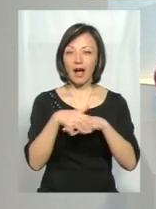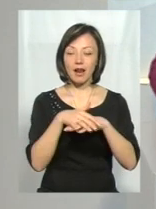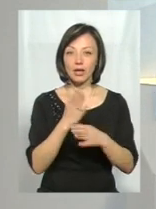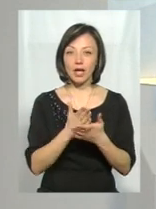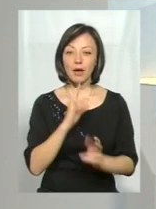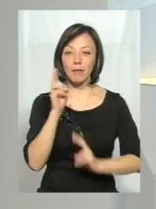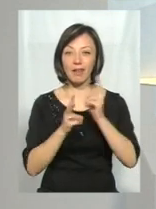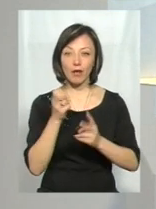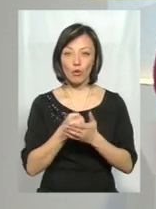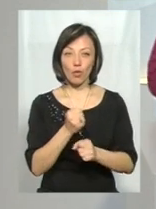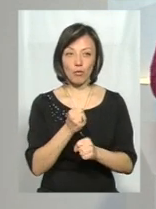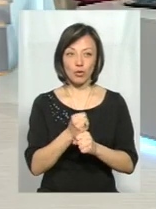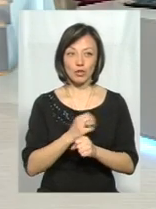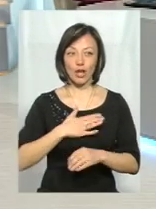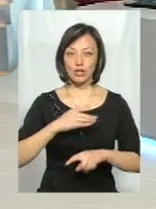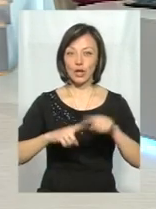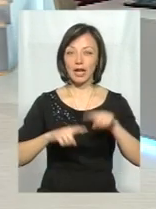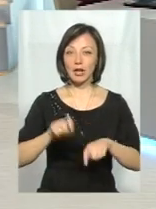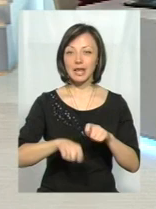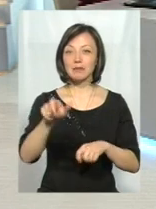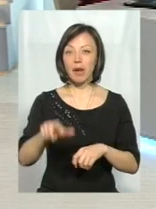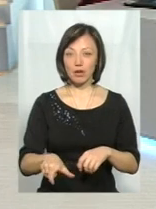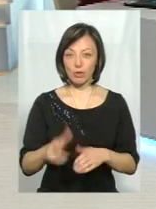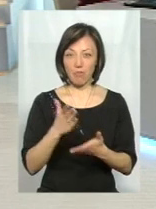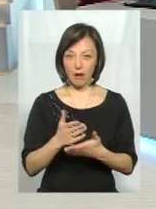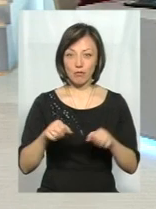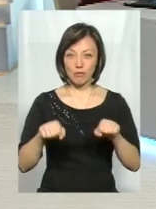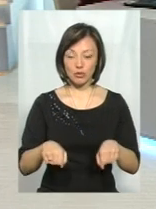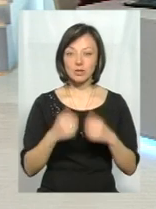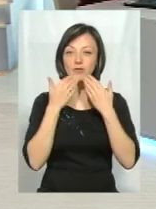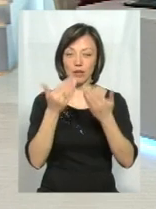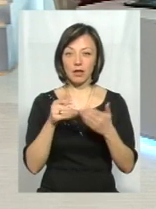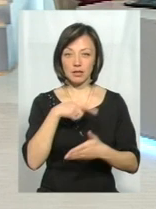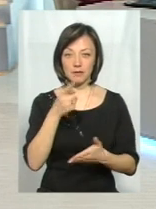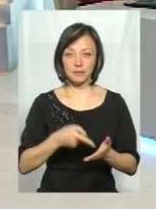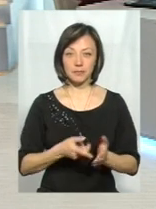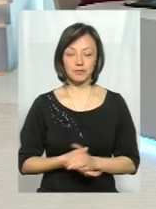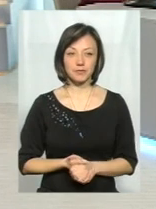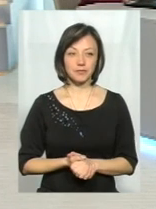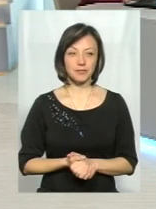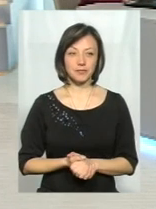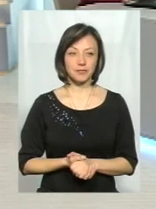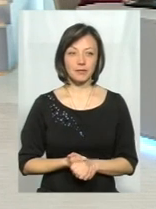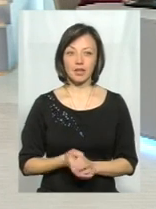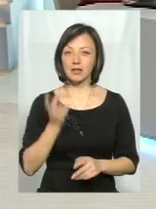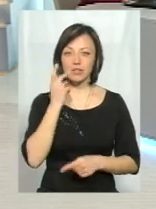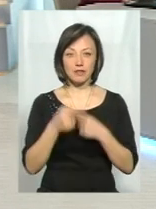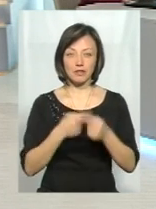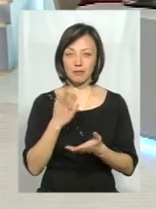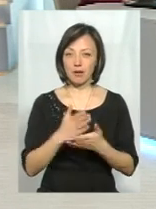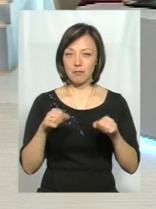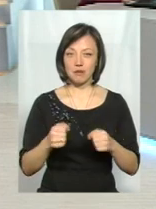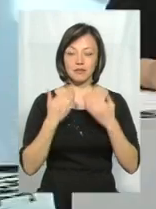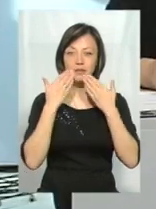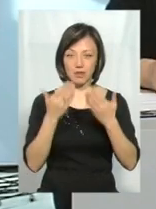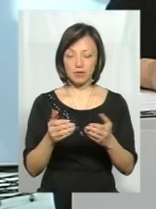претензії до роботи, от нехай навіть нашого рідного інспектора, вони мають можливість до когось звертатися? Вони завжди мають це право. Вони мають